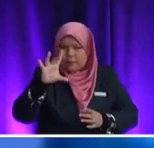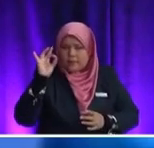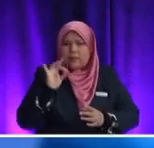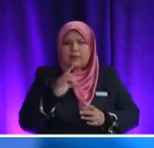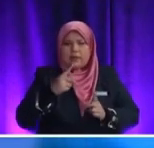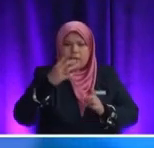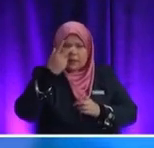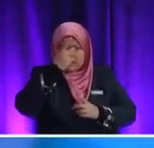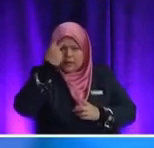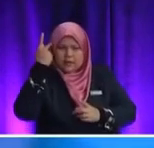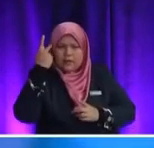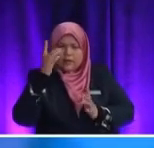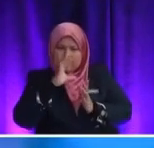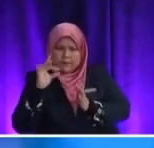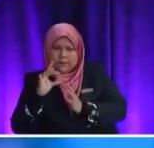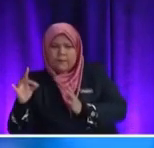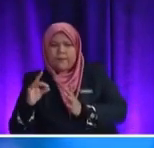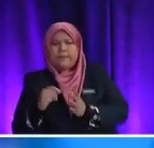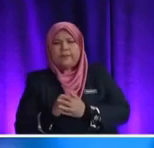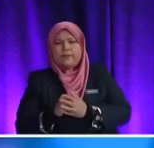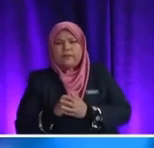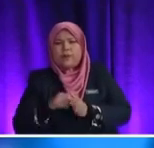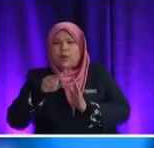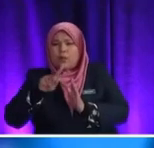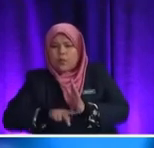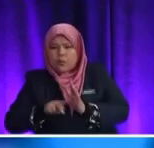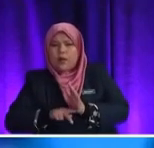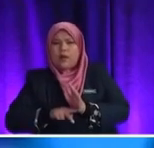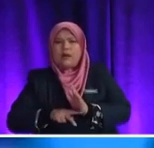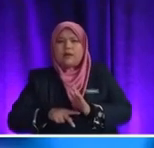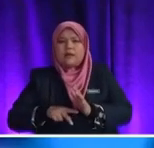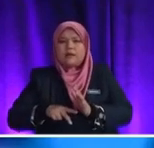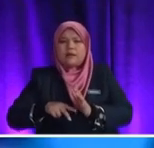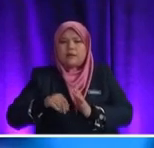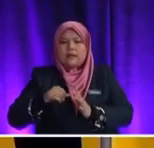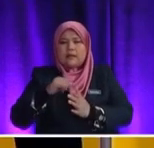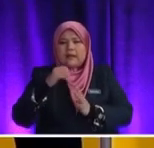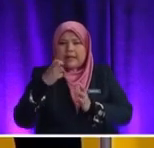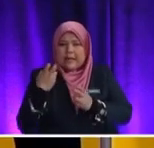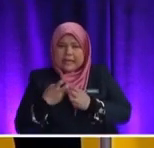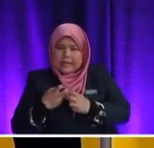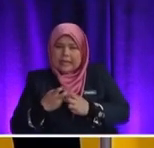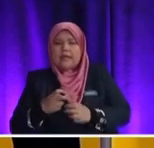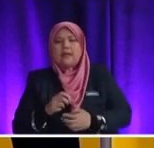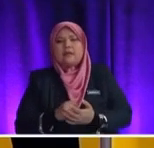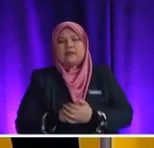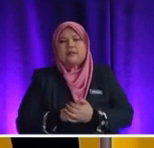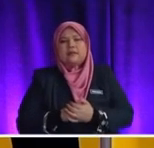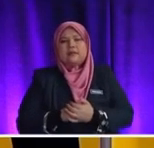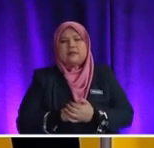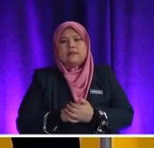koplo Midi lebih sulit dikurangi elektropositif berbanding ion hidrogen